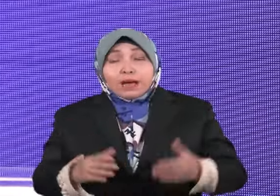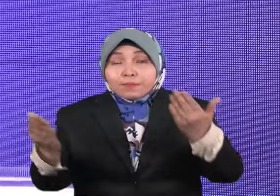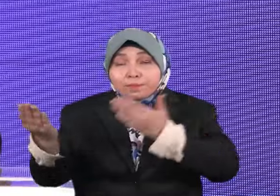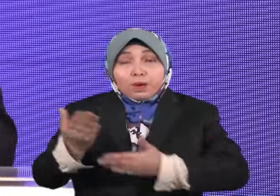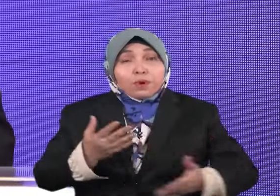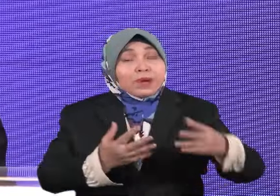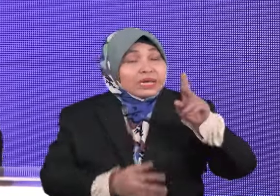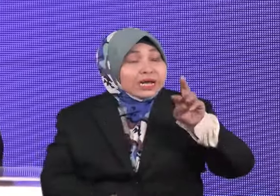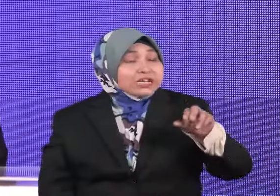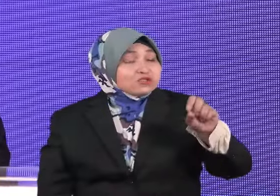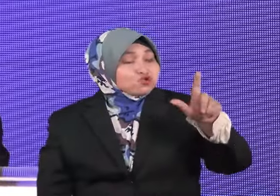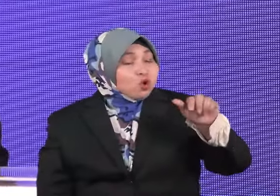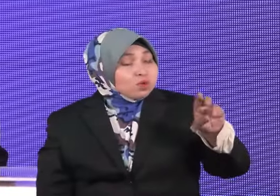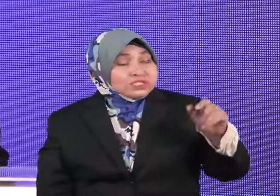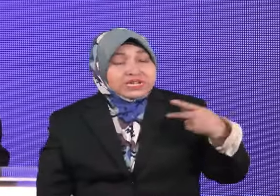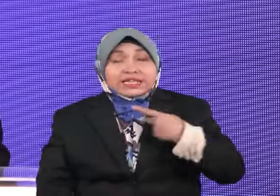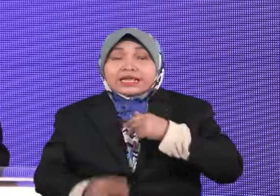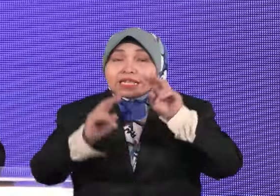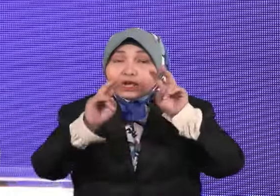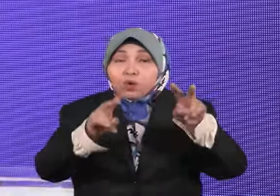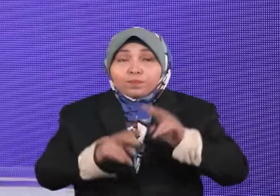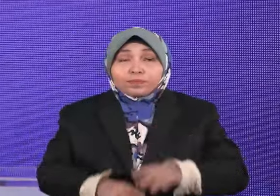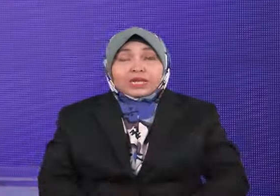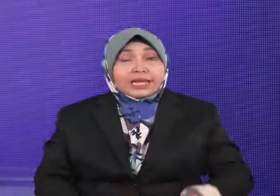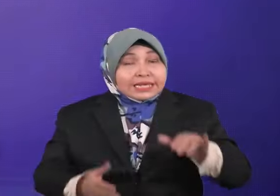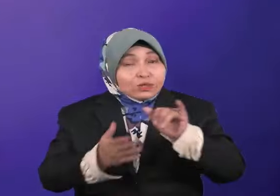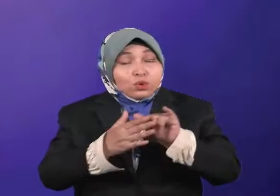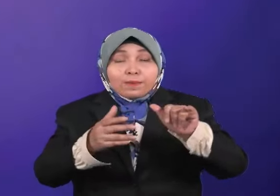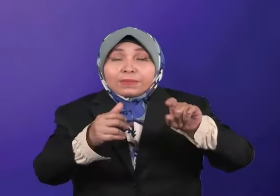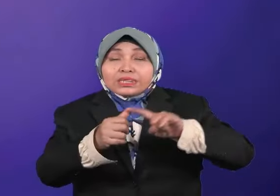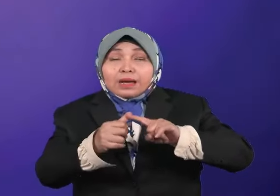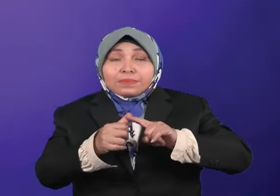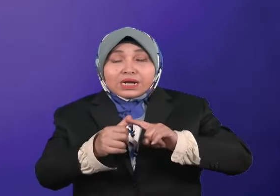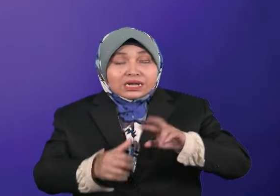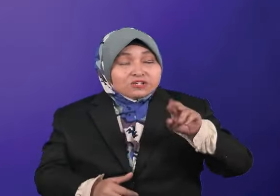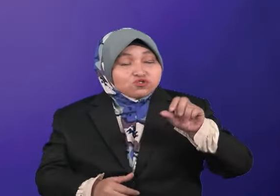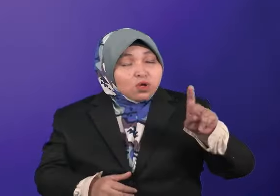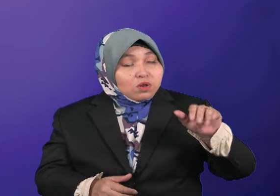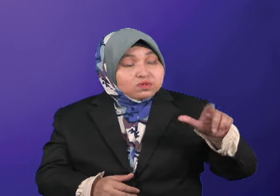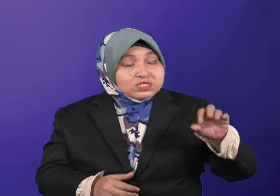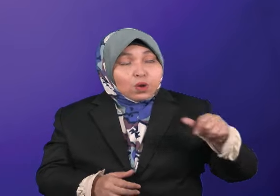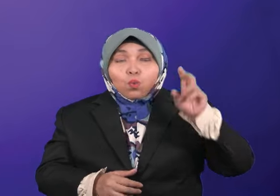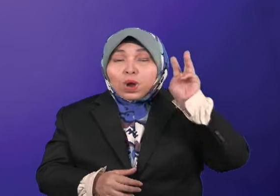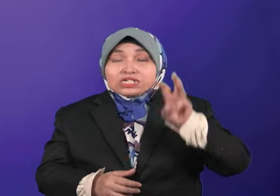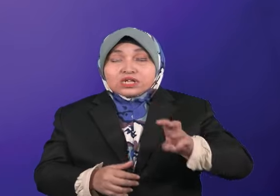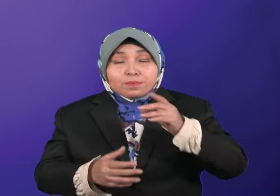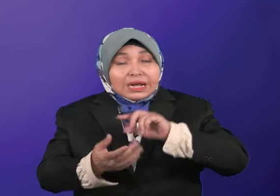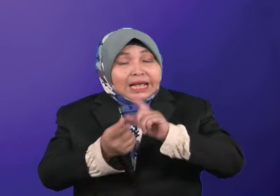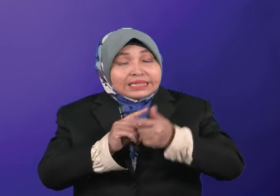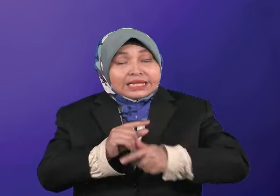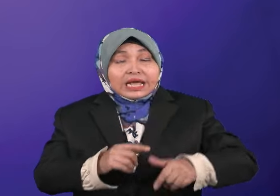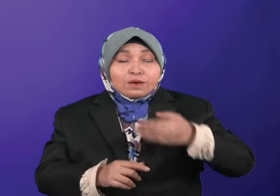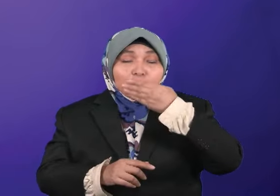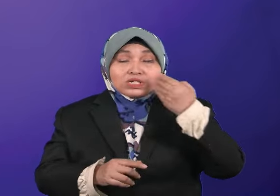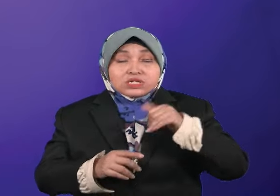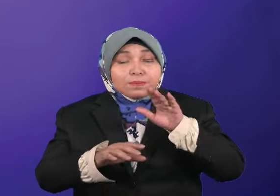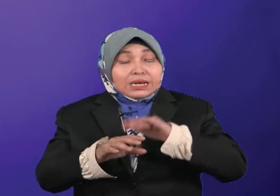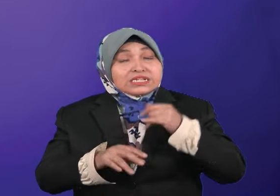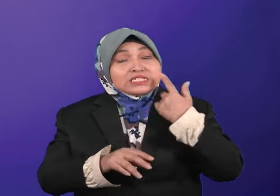pada resolusi kita pada hari ini, kita saksikan iaitu yang pertama, resolusi kita wajib menggantikan puasa bagi sesiapa